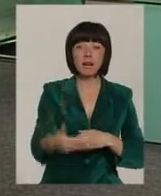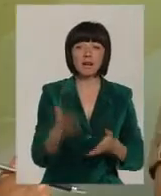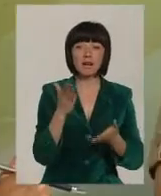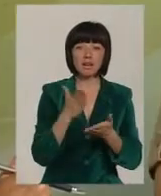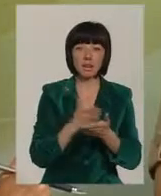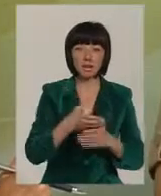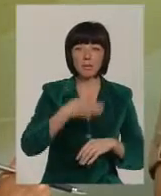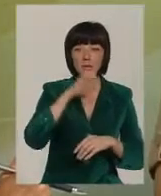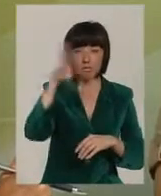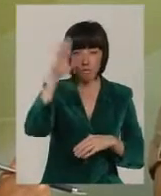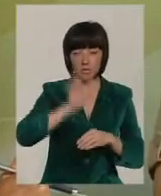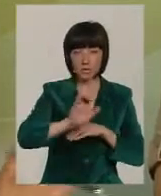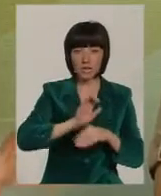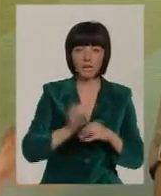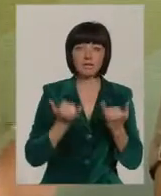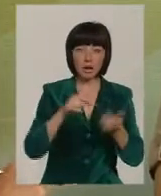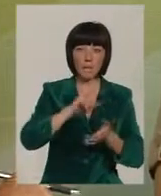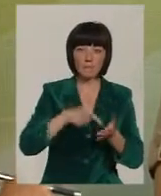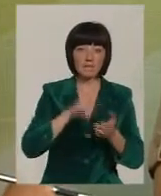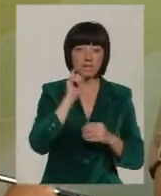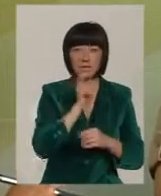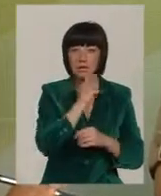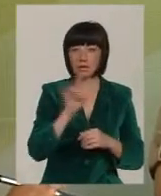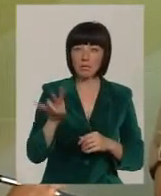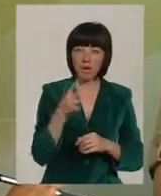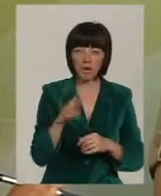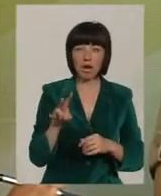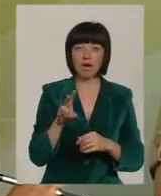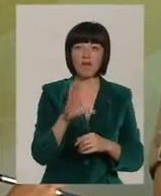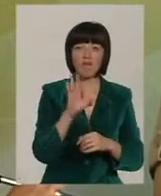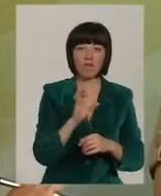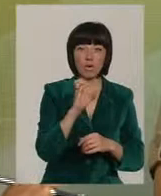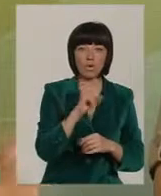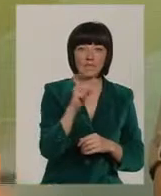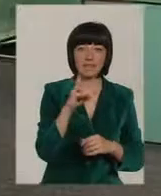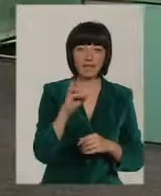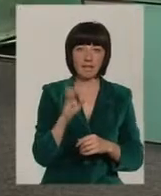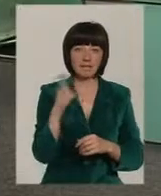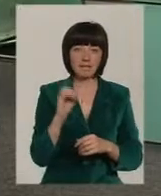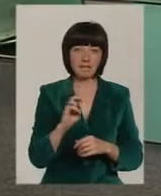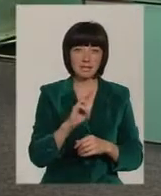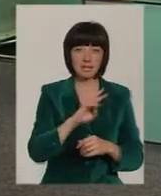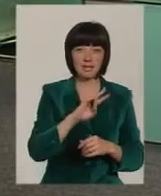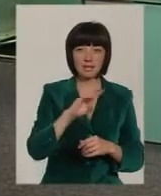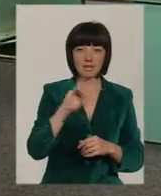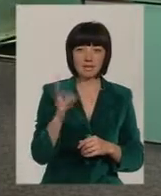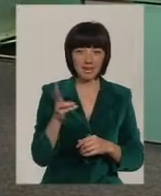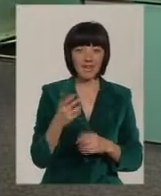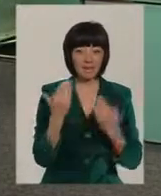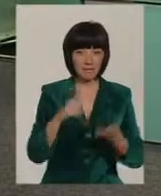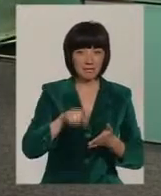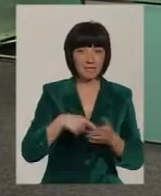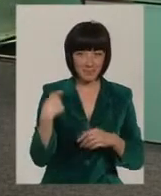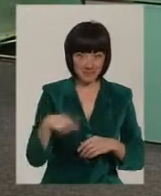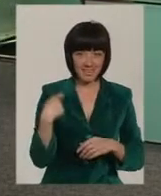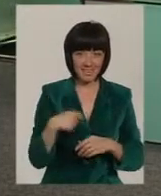джерелом питного водопостачання для міста Вінниця, для міста Миколаїв, для міста Вознесенське. А це місто, до речі, президентське. Якби президент